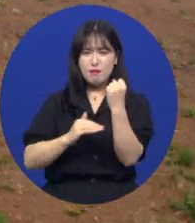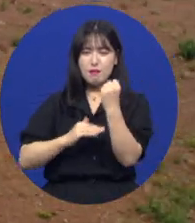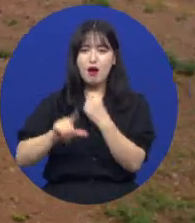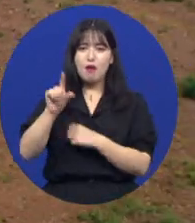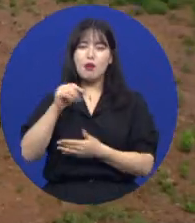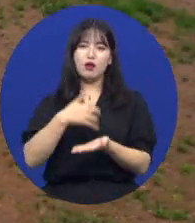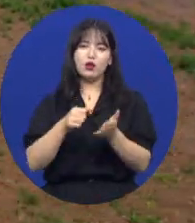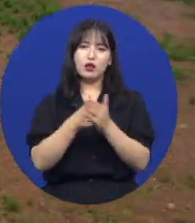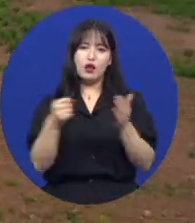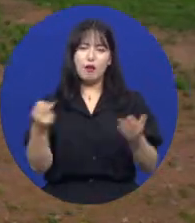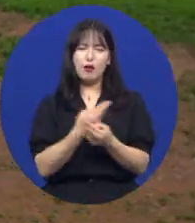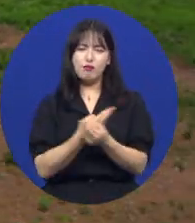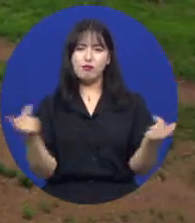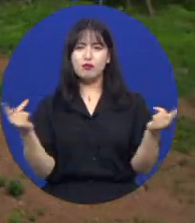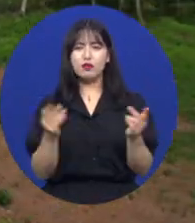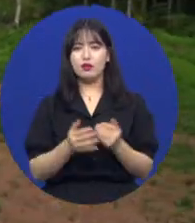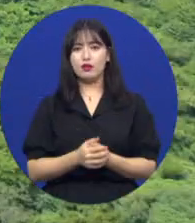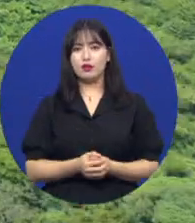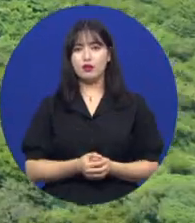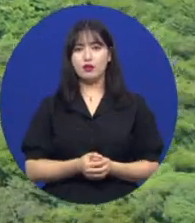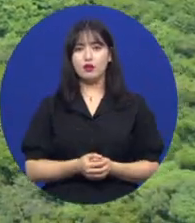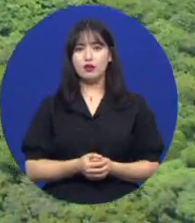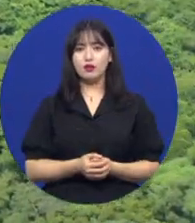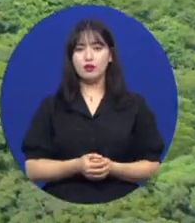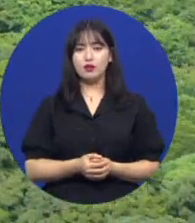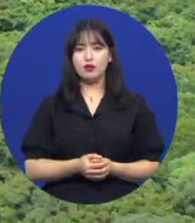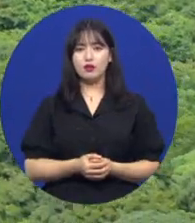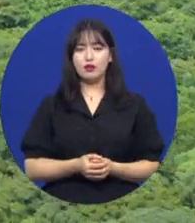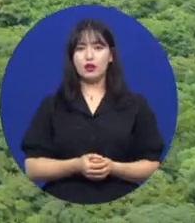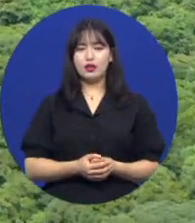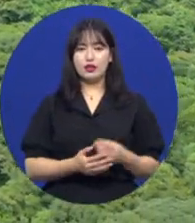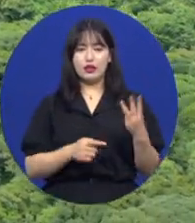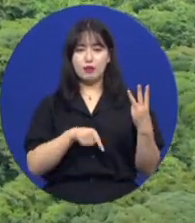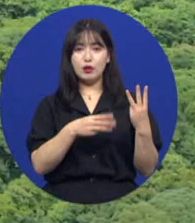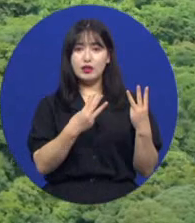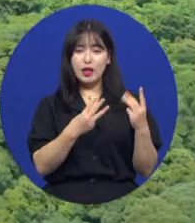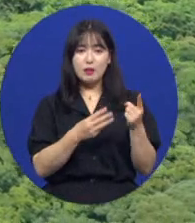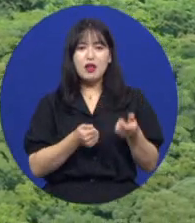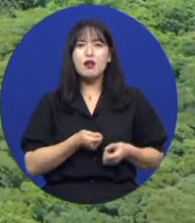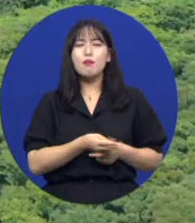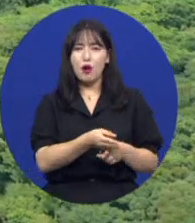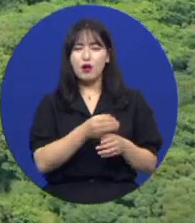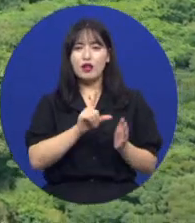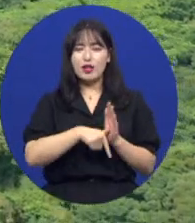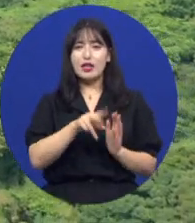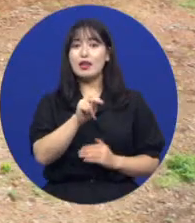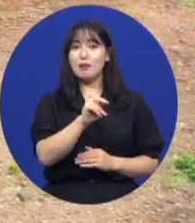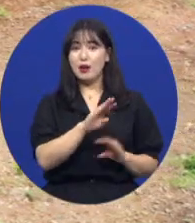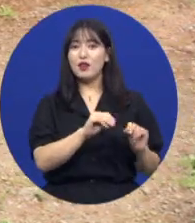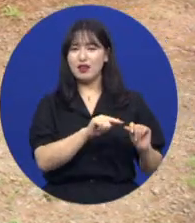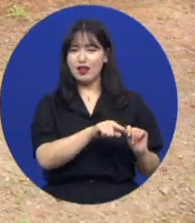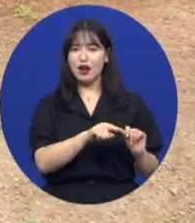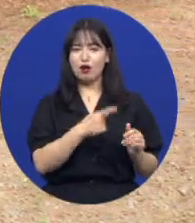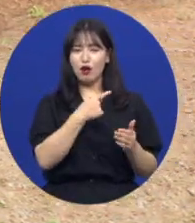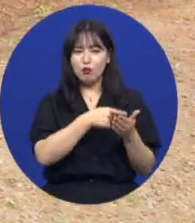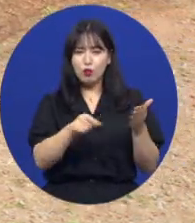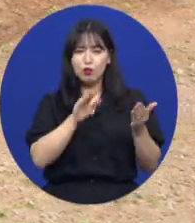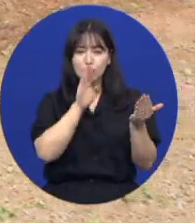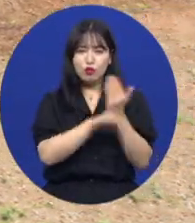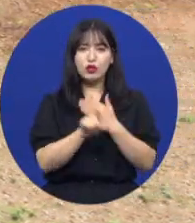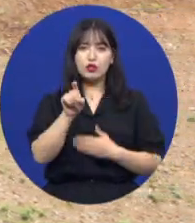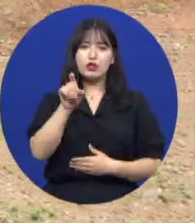허허벌판이 됐습니다 3.3 제곱미터 a 만원대 이던 해당 토지는 훼손된 이후